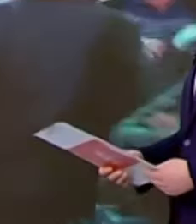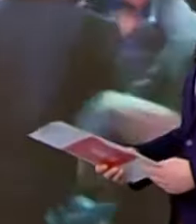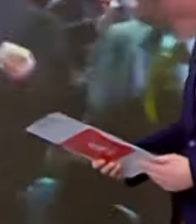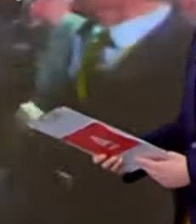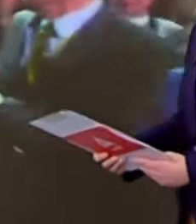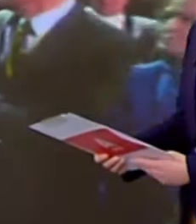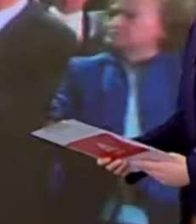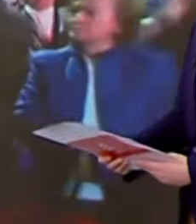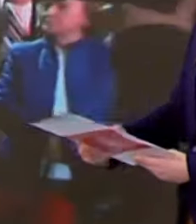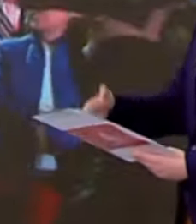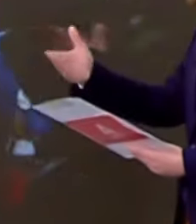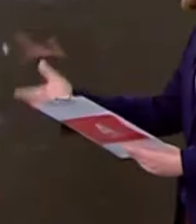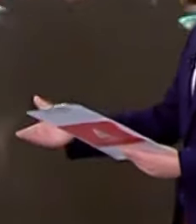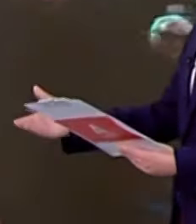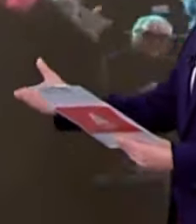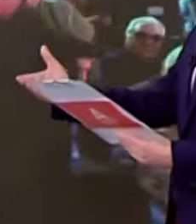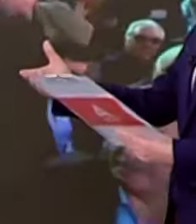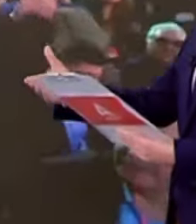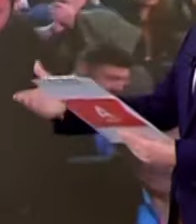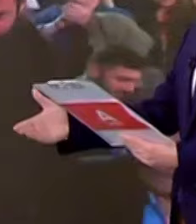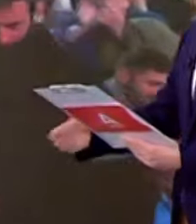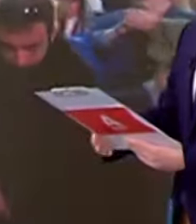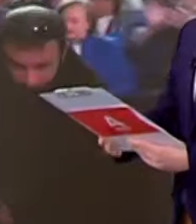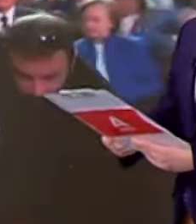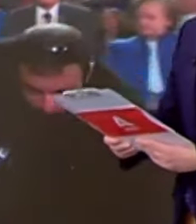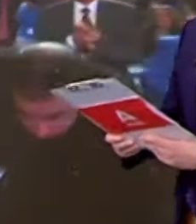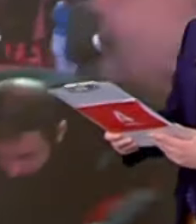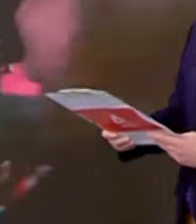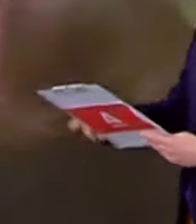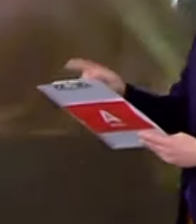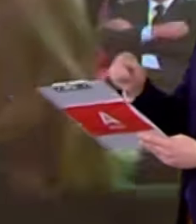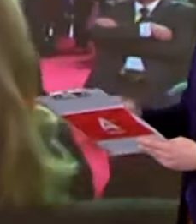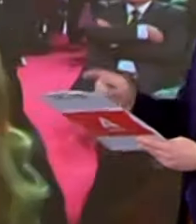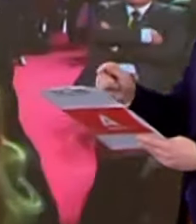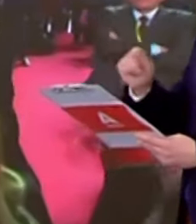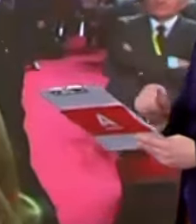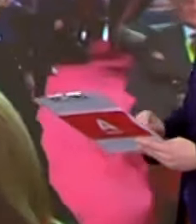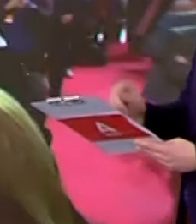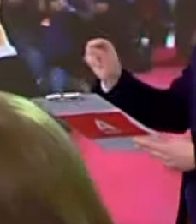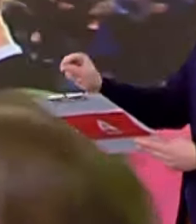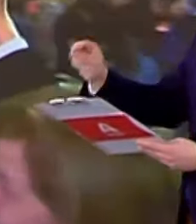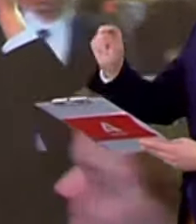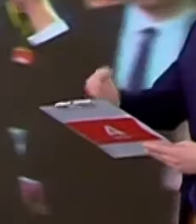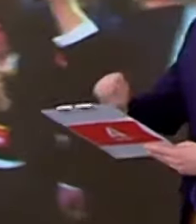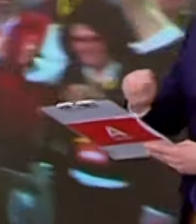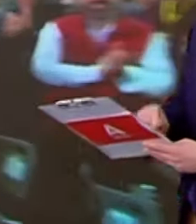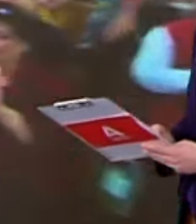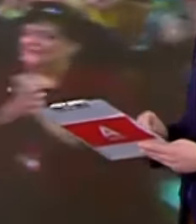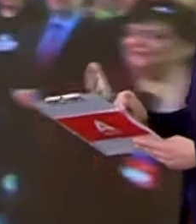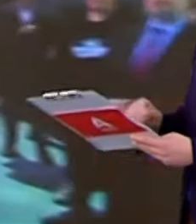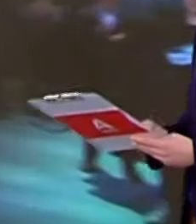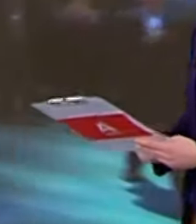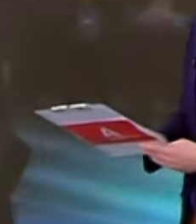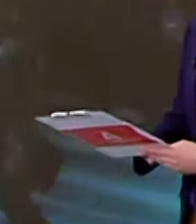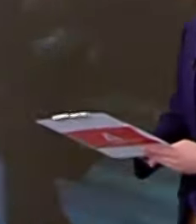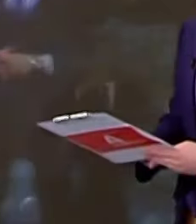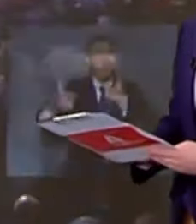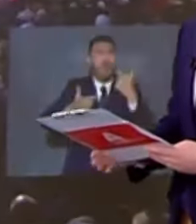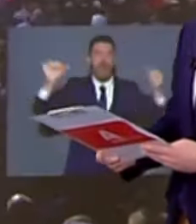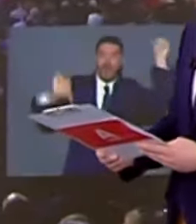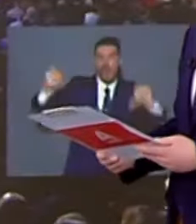πλευρά του Στέφανου Κασελάκη, διαστόματος της εκπροσώπου τύπου. Από την πλευρά της η Όλγα Γεροβασίλη, η οποία συνομίλησε εξίσου και αυτή